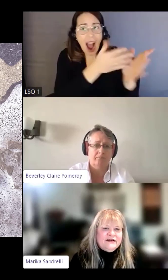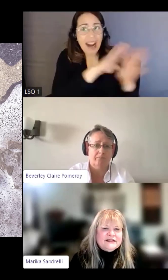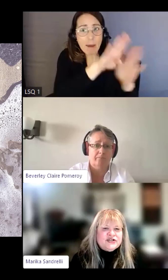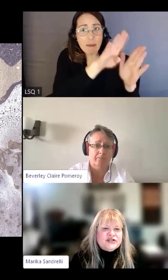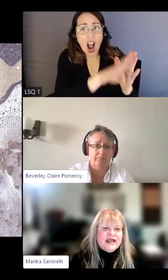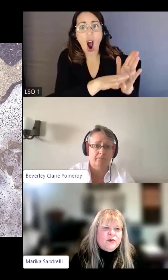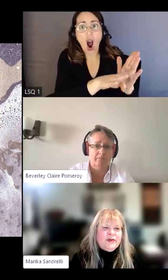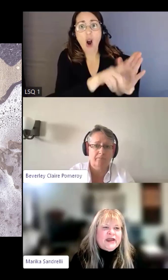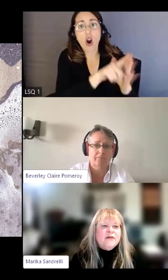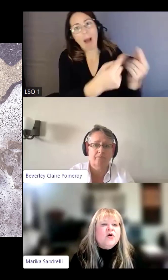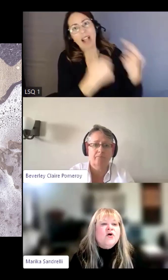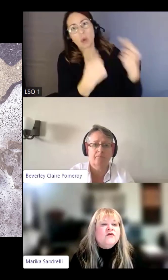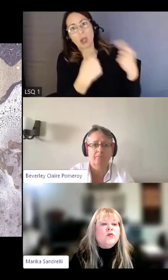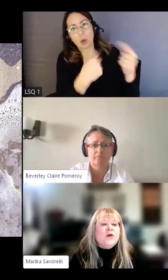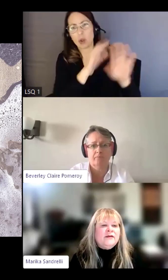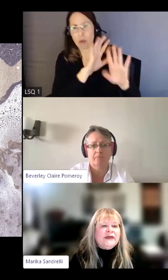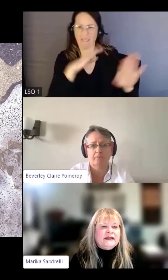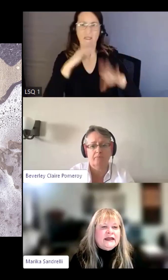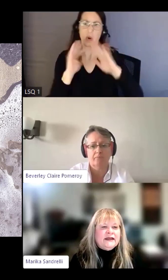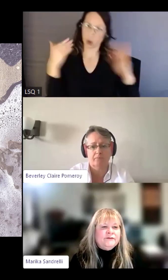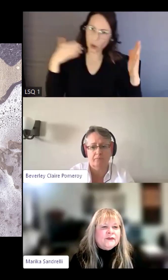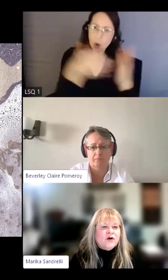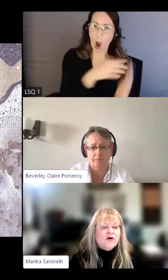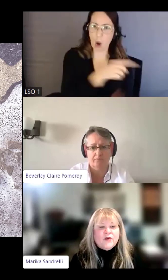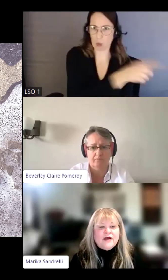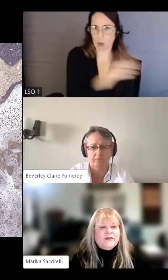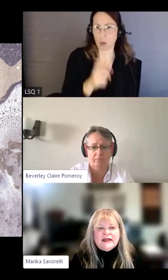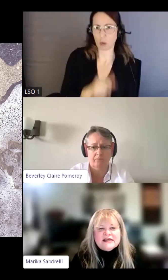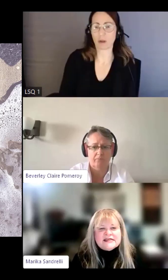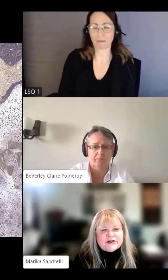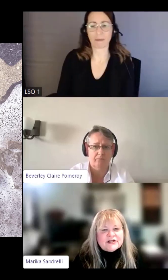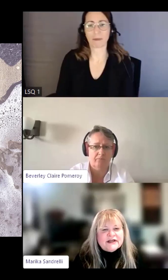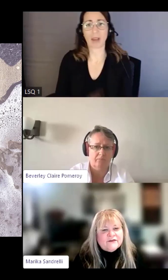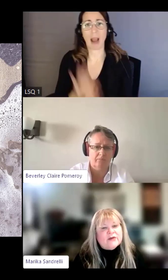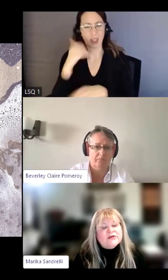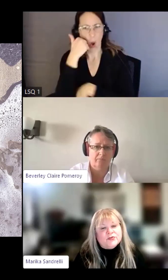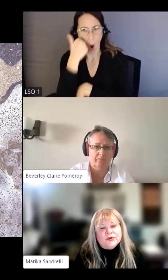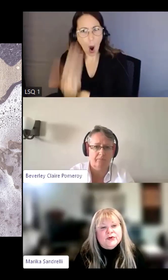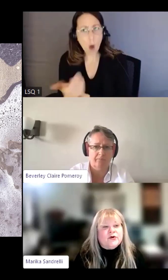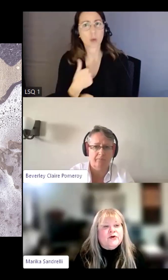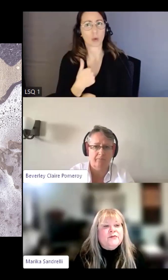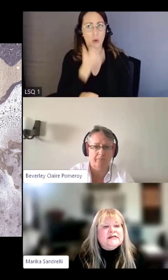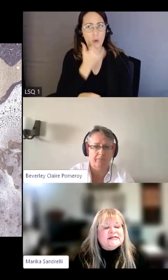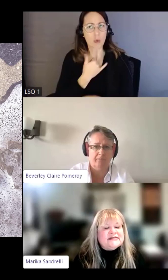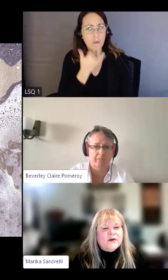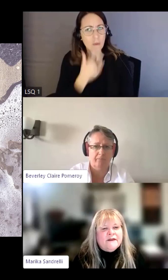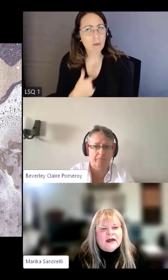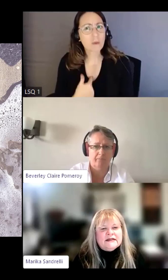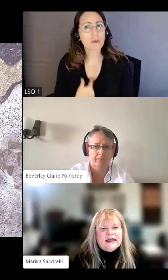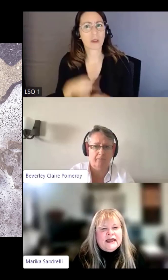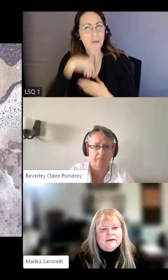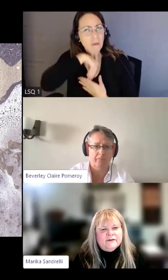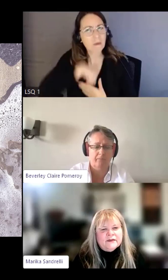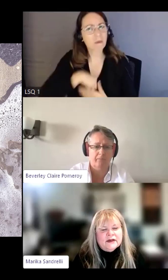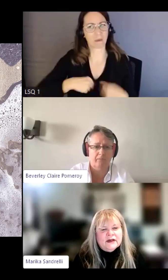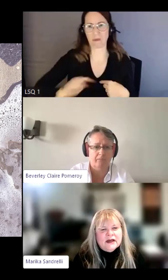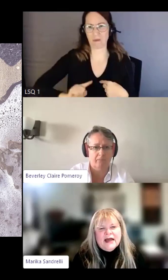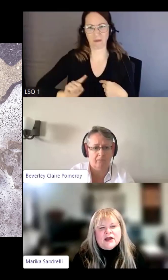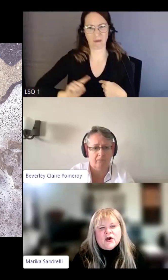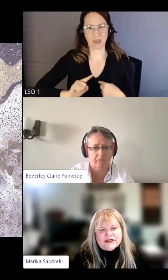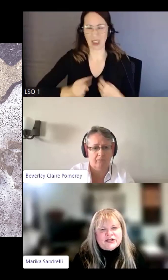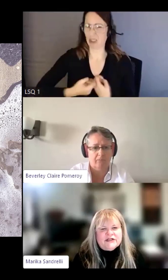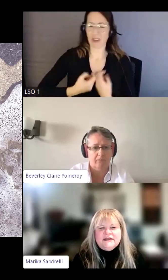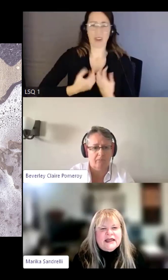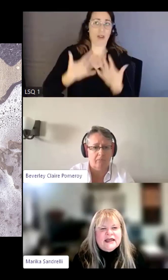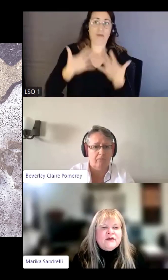la honte et la culpabilité aussi me submergeaient particulièrement. Il y avait des jours où j'étais un petit peu